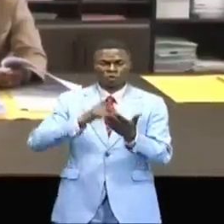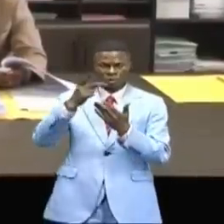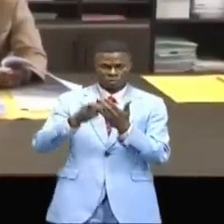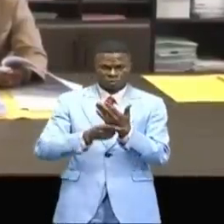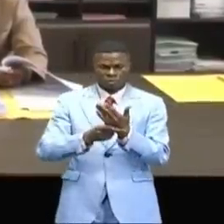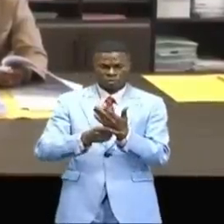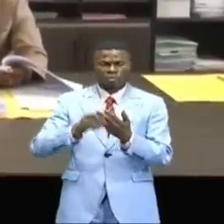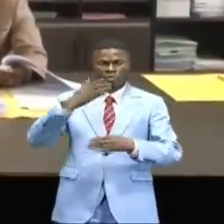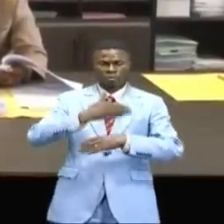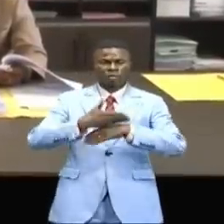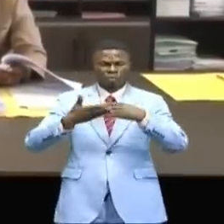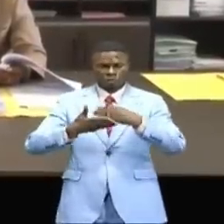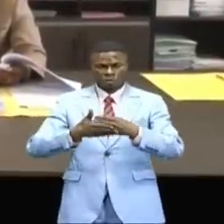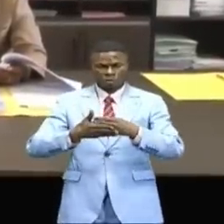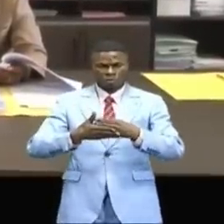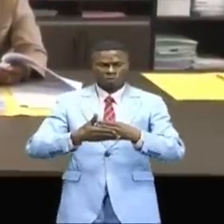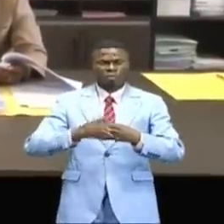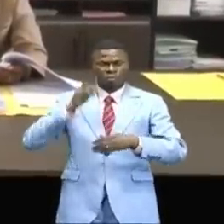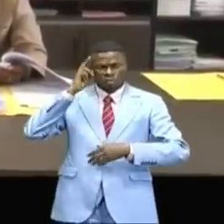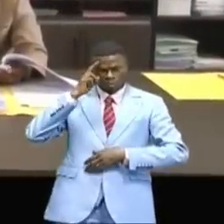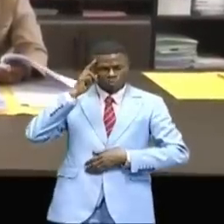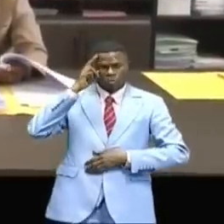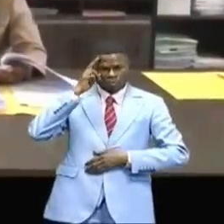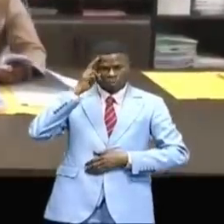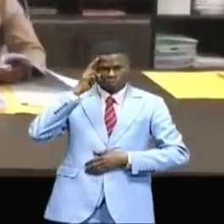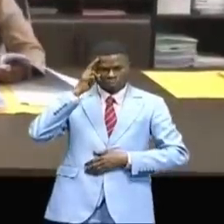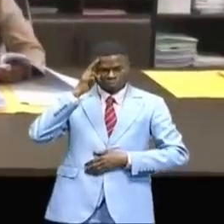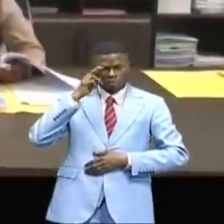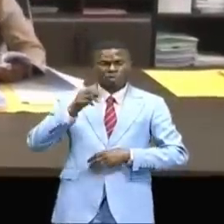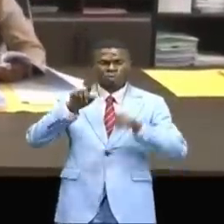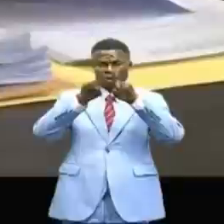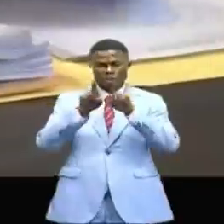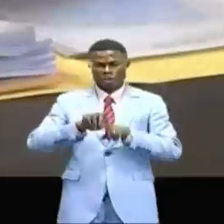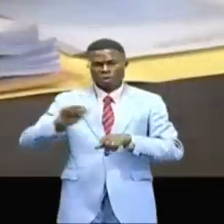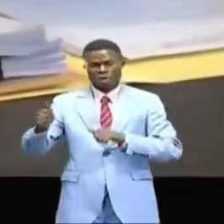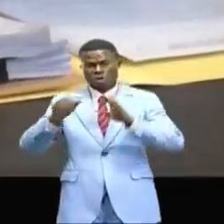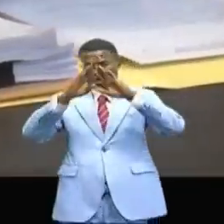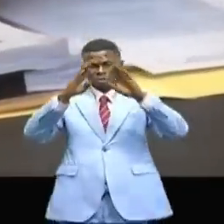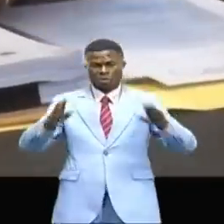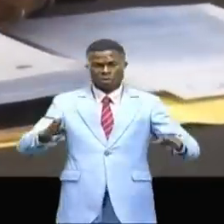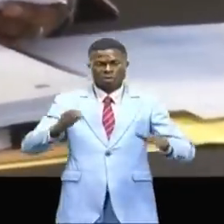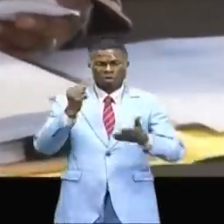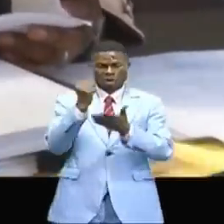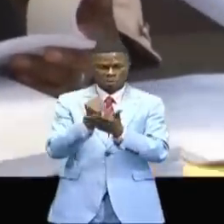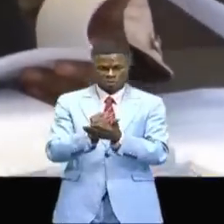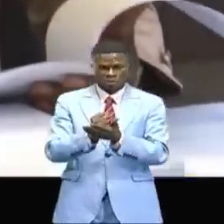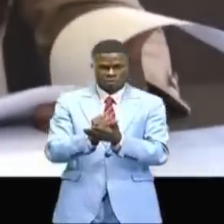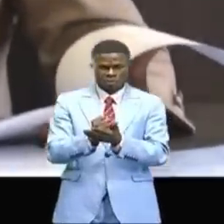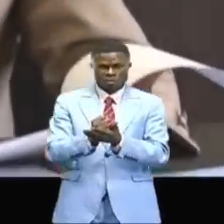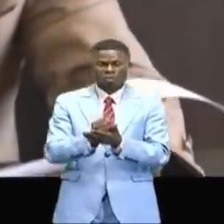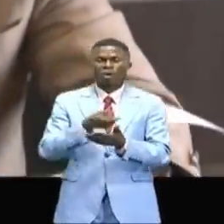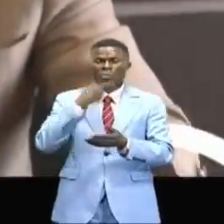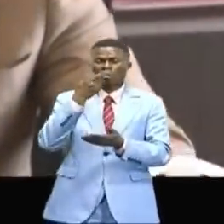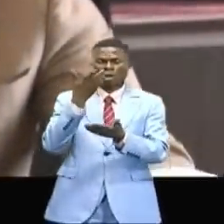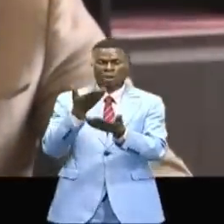de réhabilitation et des réfections des chancelleries et autres résidences ont aussi été